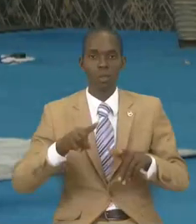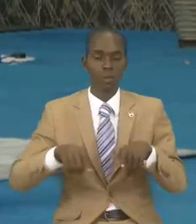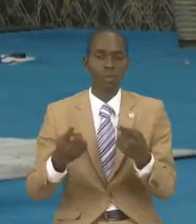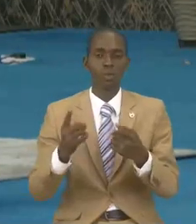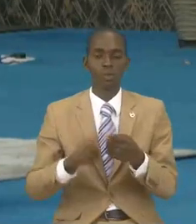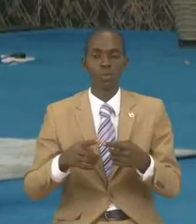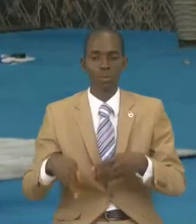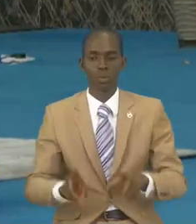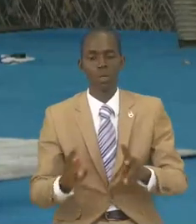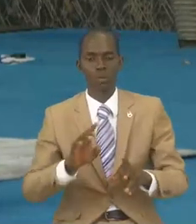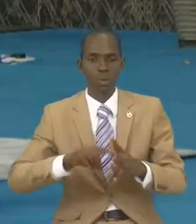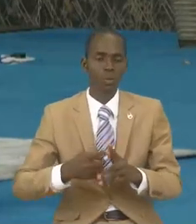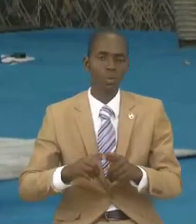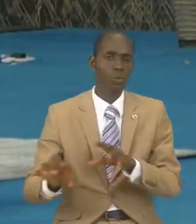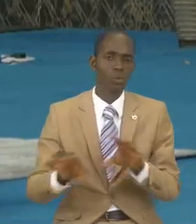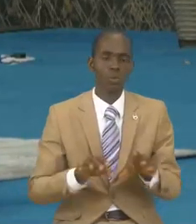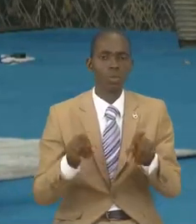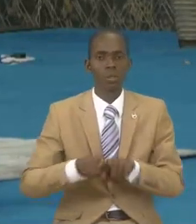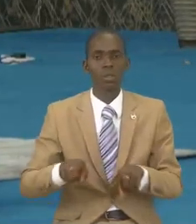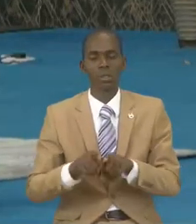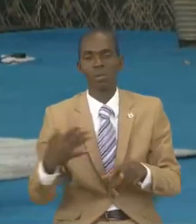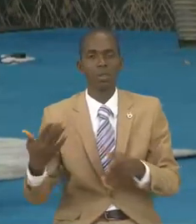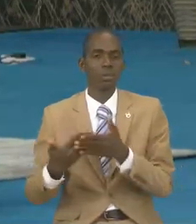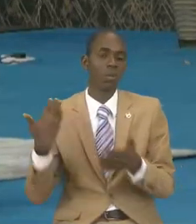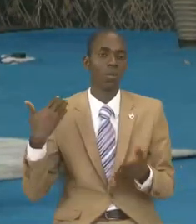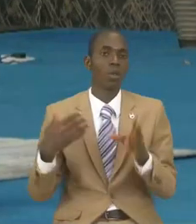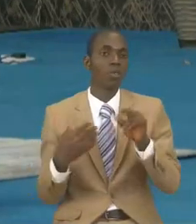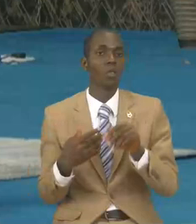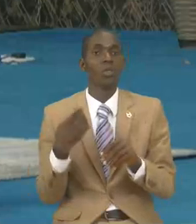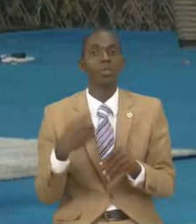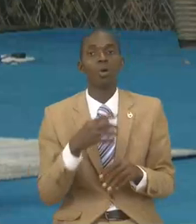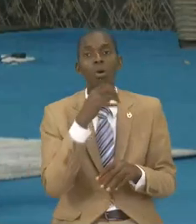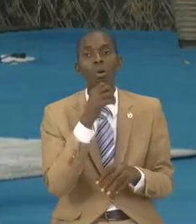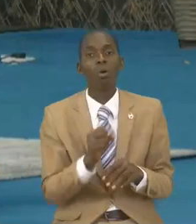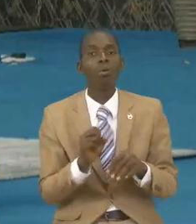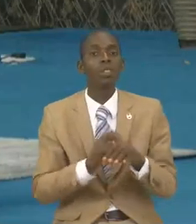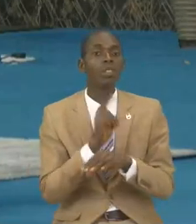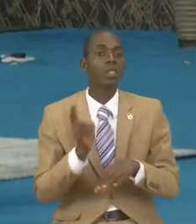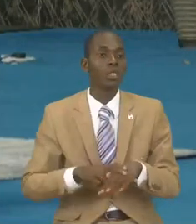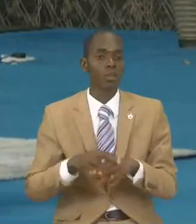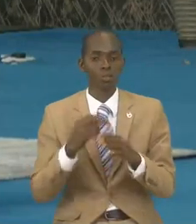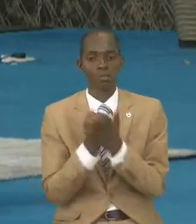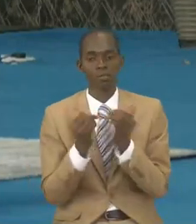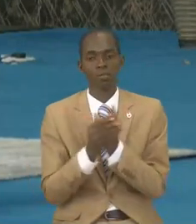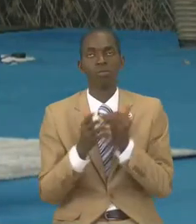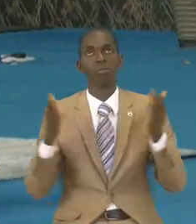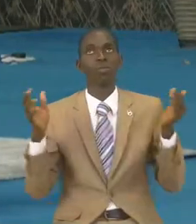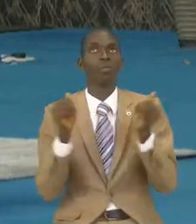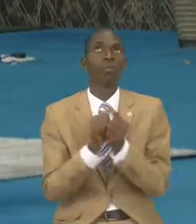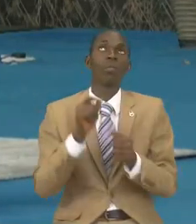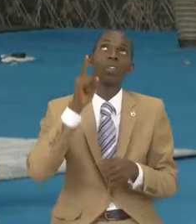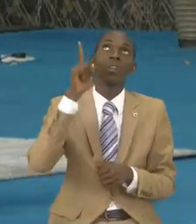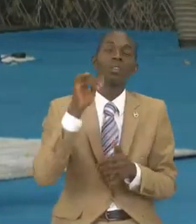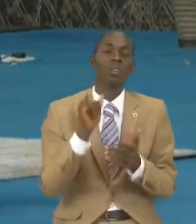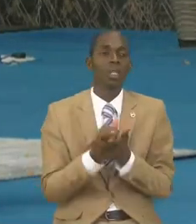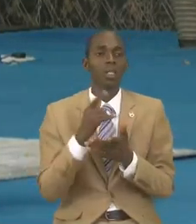Et faire ce qu'il veut faire avant. Le vieil homme, crucifié avec lui, pour que le corps